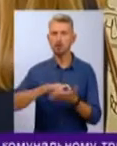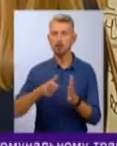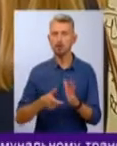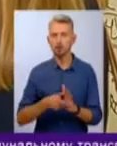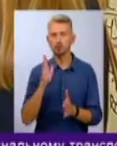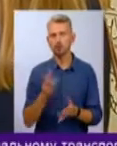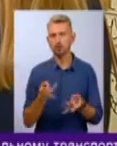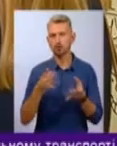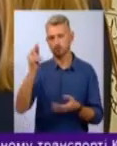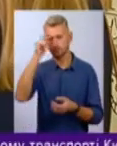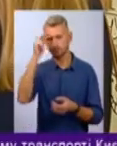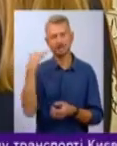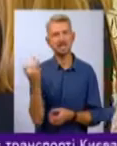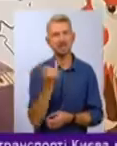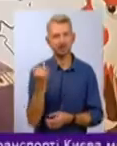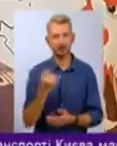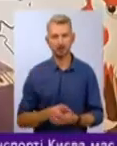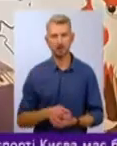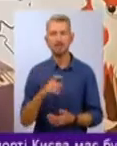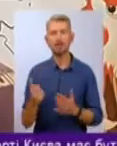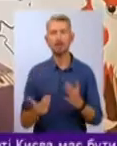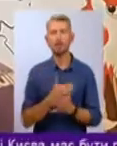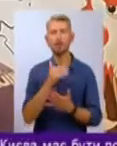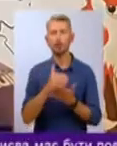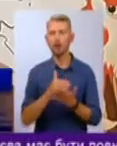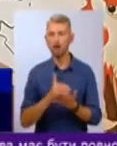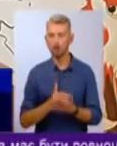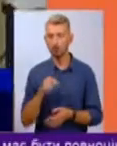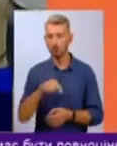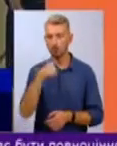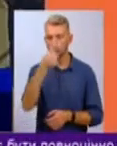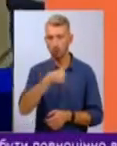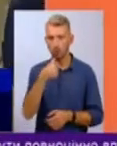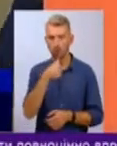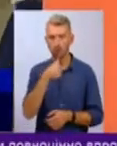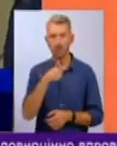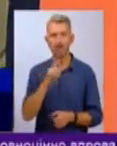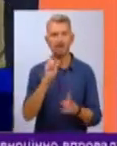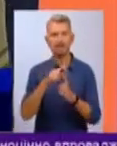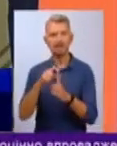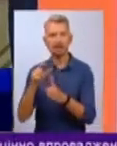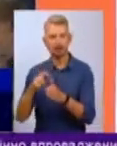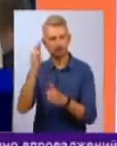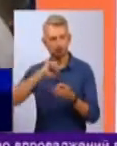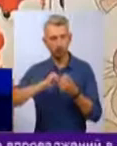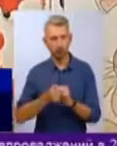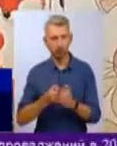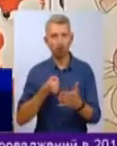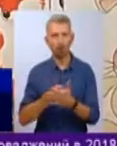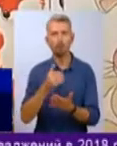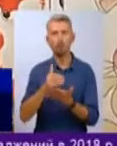стане простіше та цікавіше. За новою програмою в цьому році літери вилучено. До